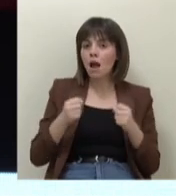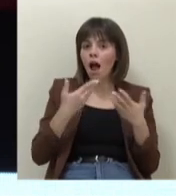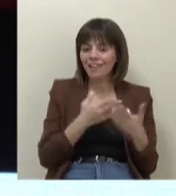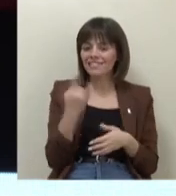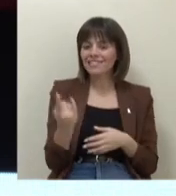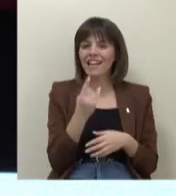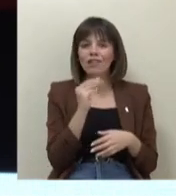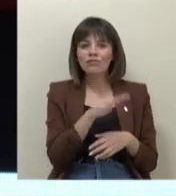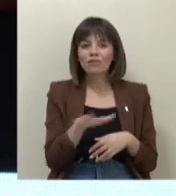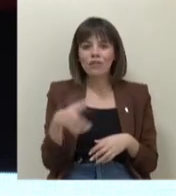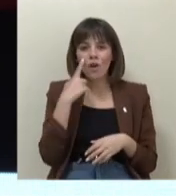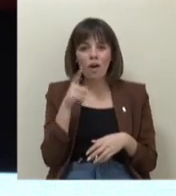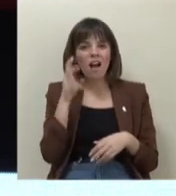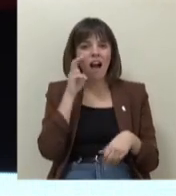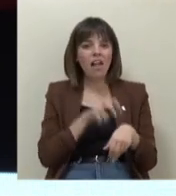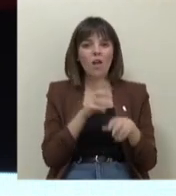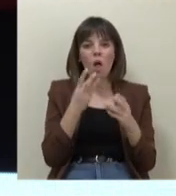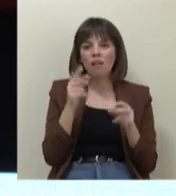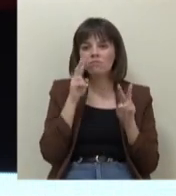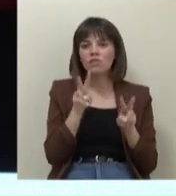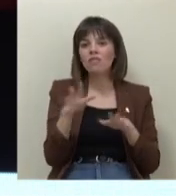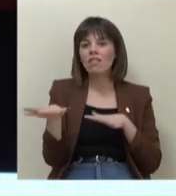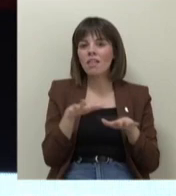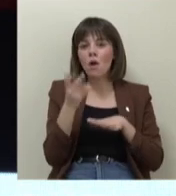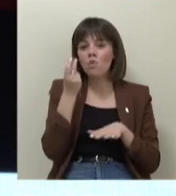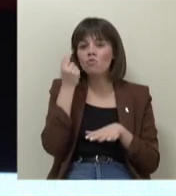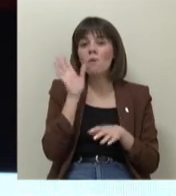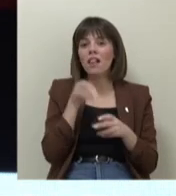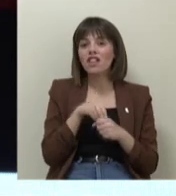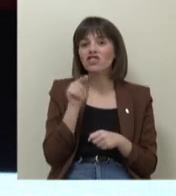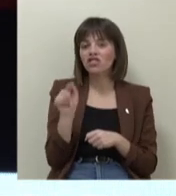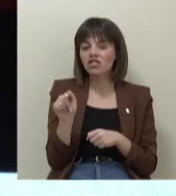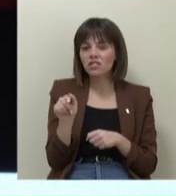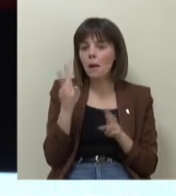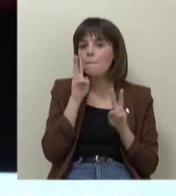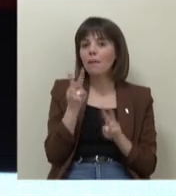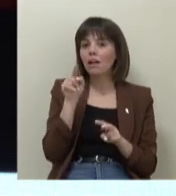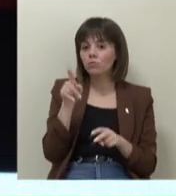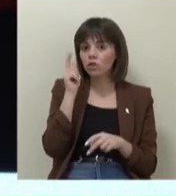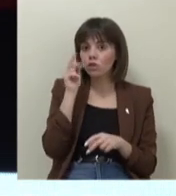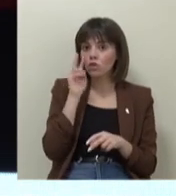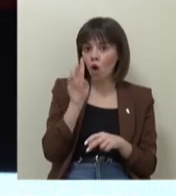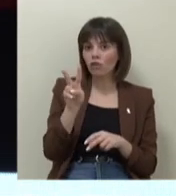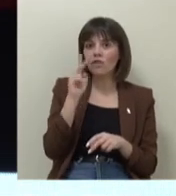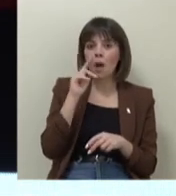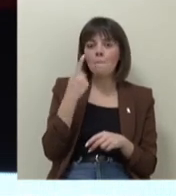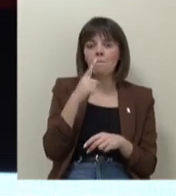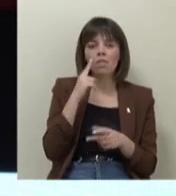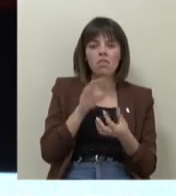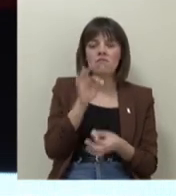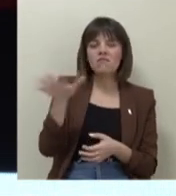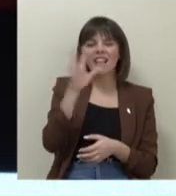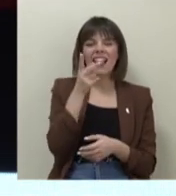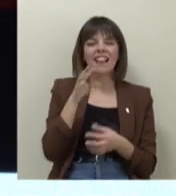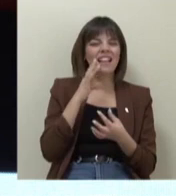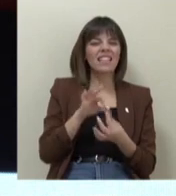gezen çocuklara da onu hatır olarak gösteriyorlar, depremi unutmamaları için. Bakın bu gördüğünüz tepede binlerce insan